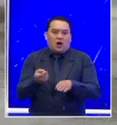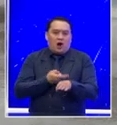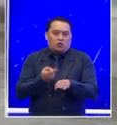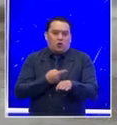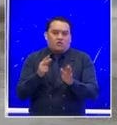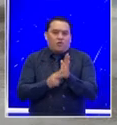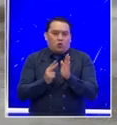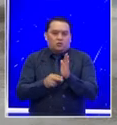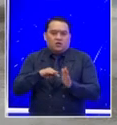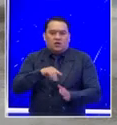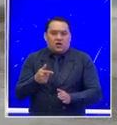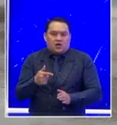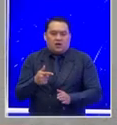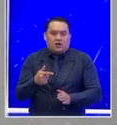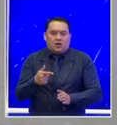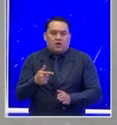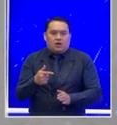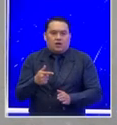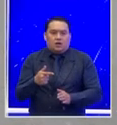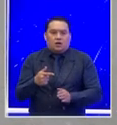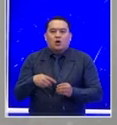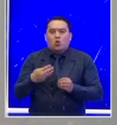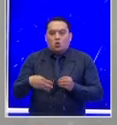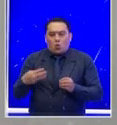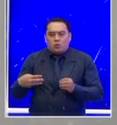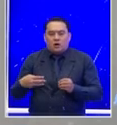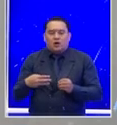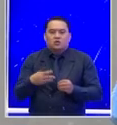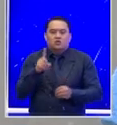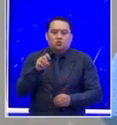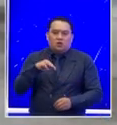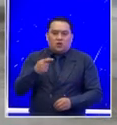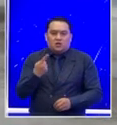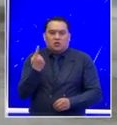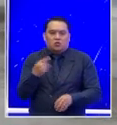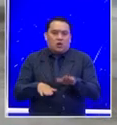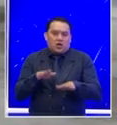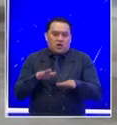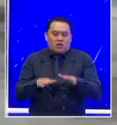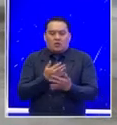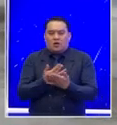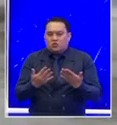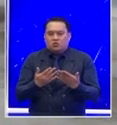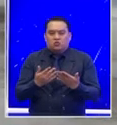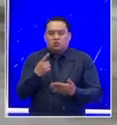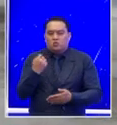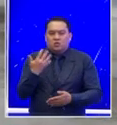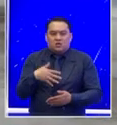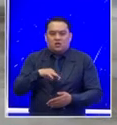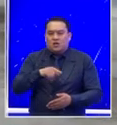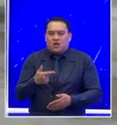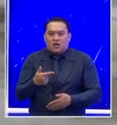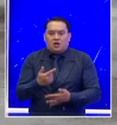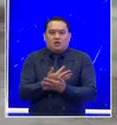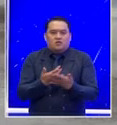по 80 тенге за килограмм. Крупы 100 тенге за килограмм, макаронные изделия у нас 150 тенге за килограмм.